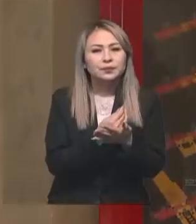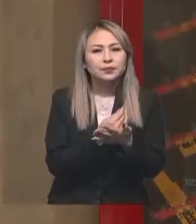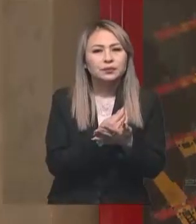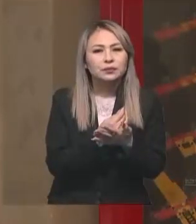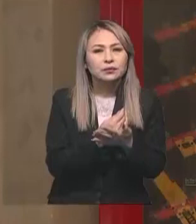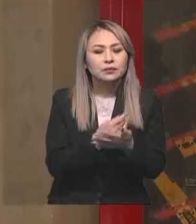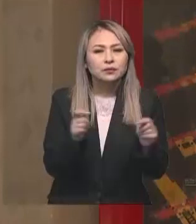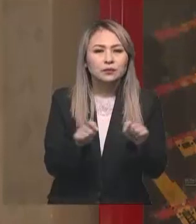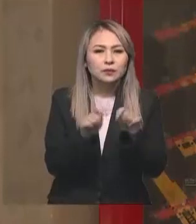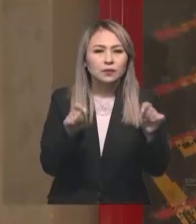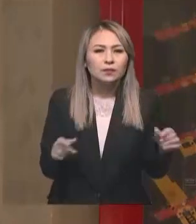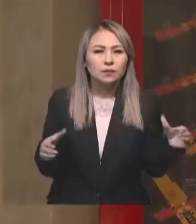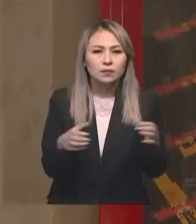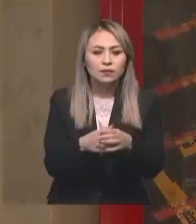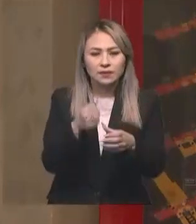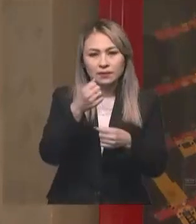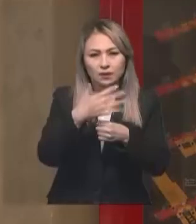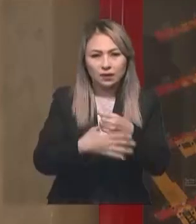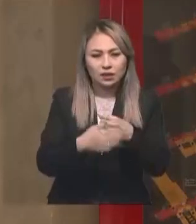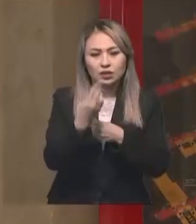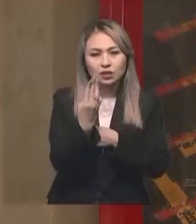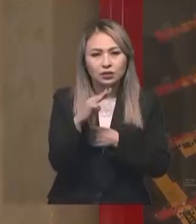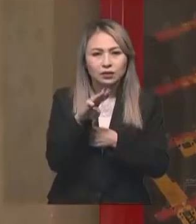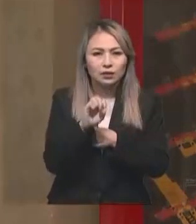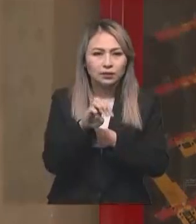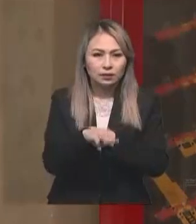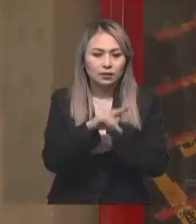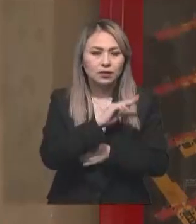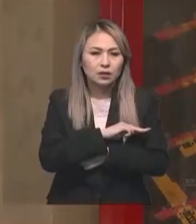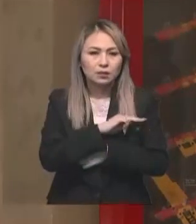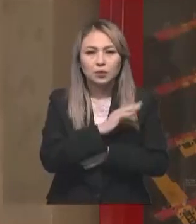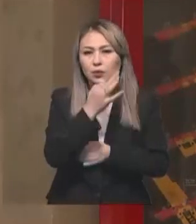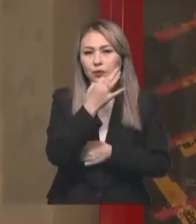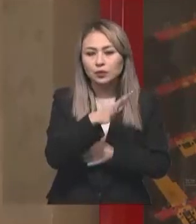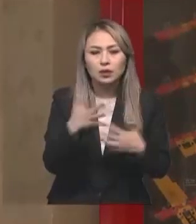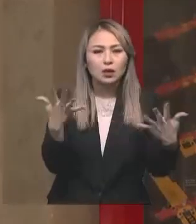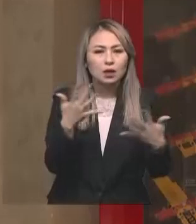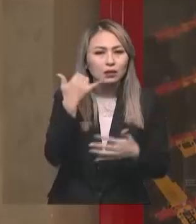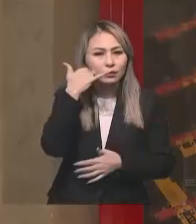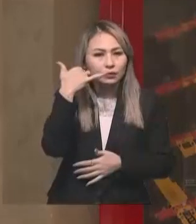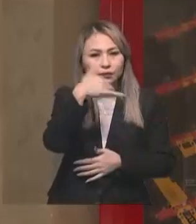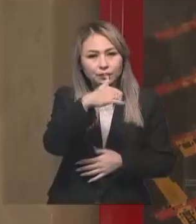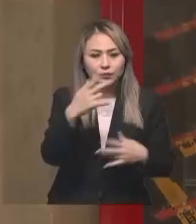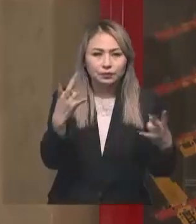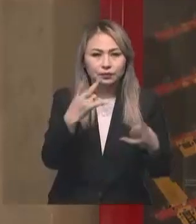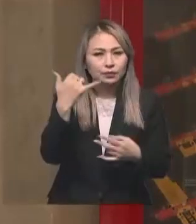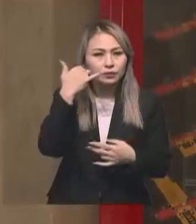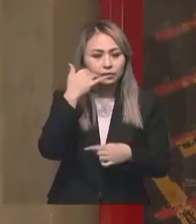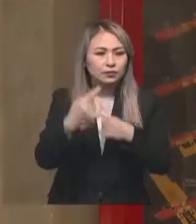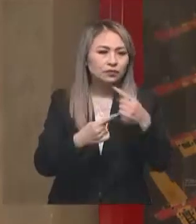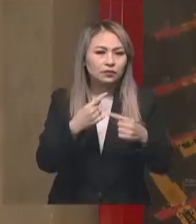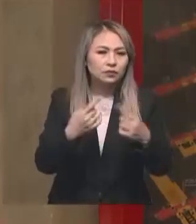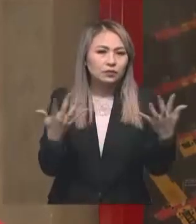жаңағы құрылған орталықтардың және штабтардың қызметтерімен қай жерге қандай қоңырау шалу керек, қандай телефон арқылы